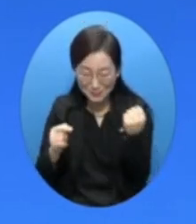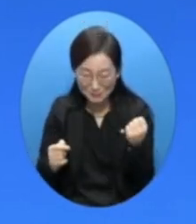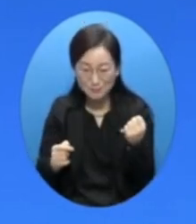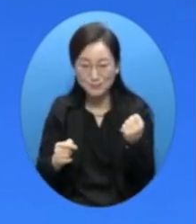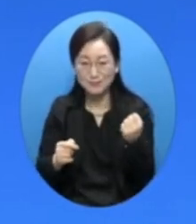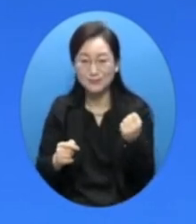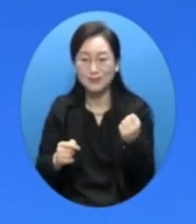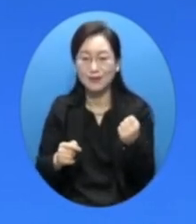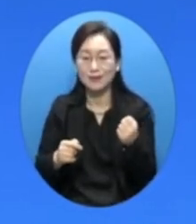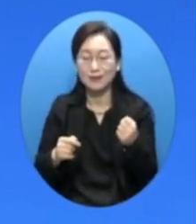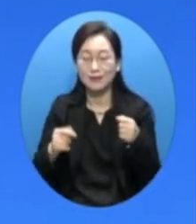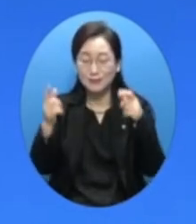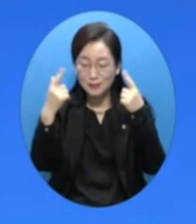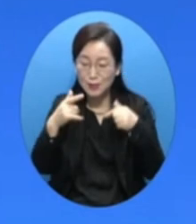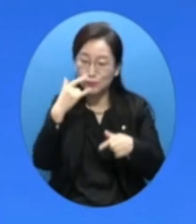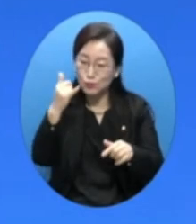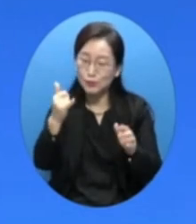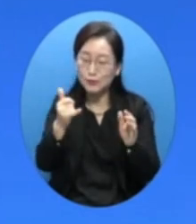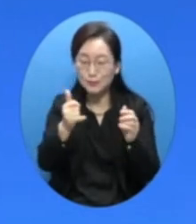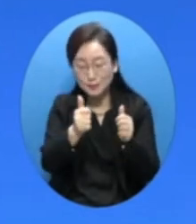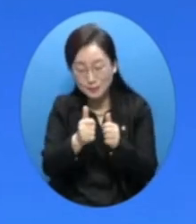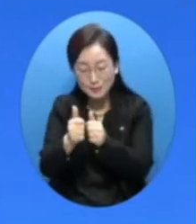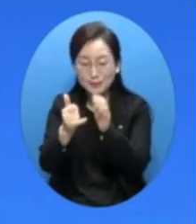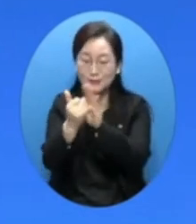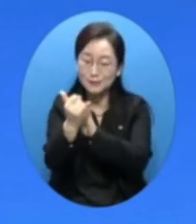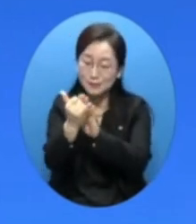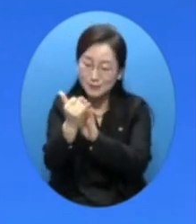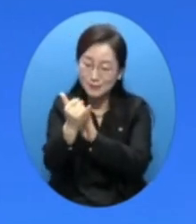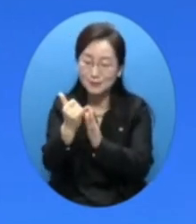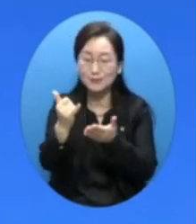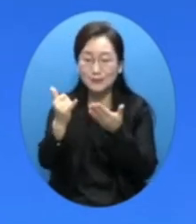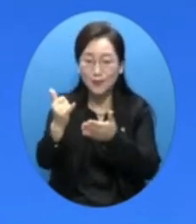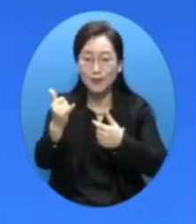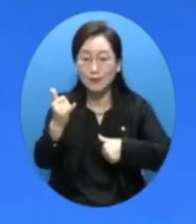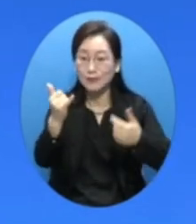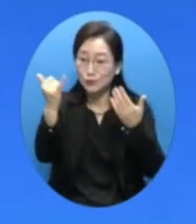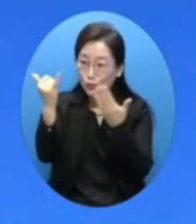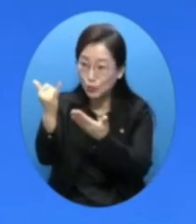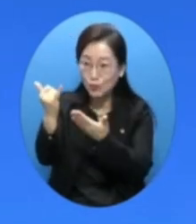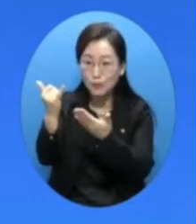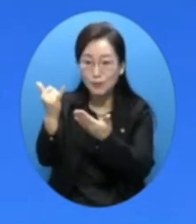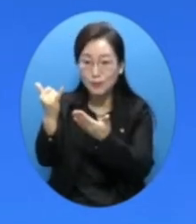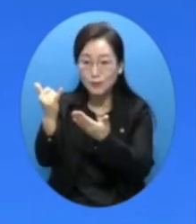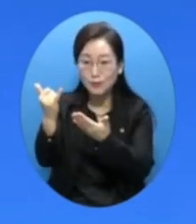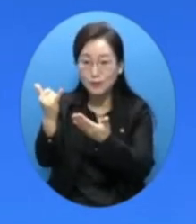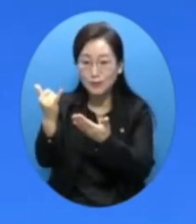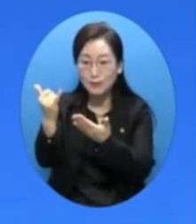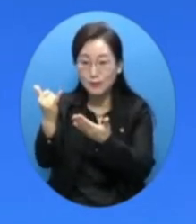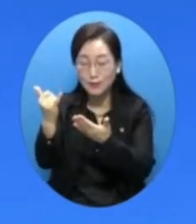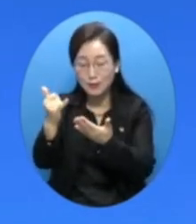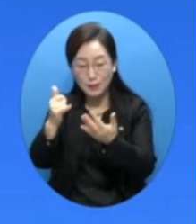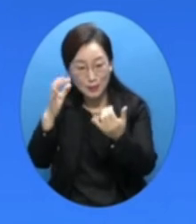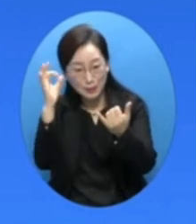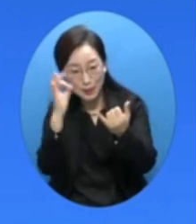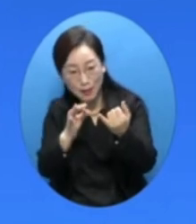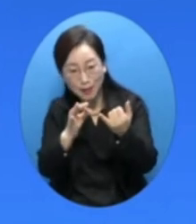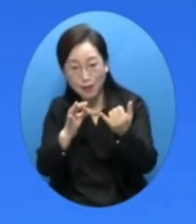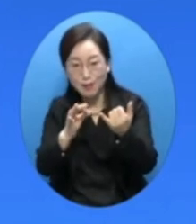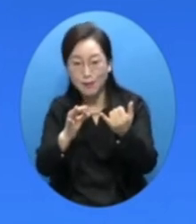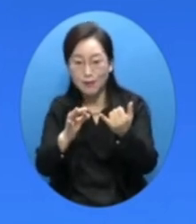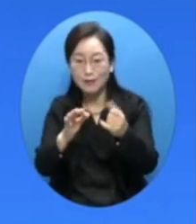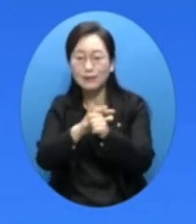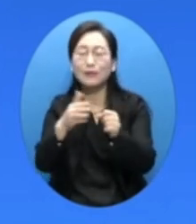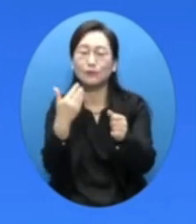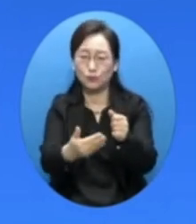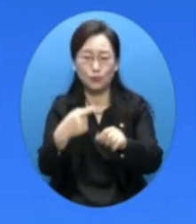늘 부모님 곁에서 부모님을 기쁘시게 하기를 하는 자녀들에게 부문의 사랑이 가게 돼 있는 것입니다